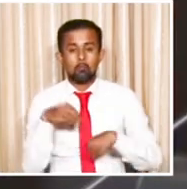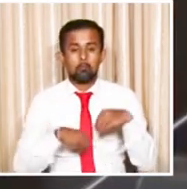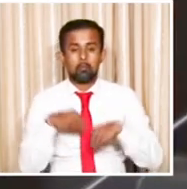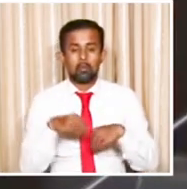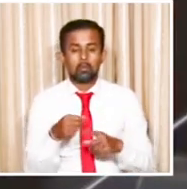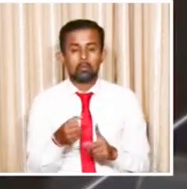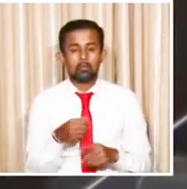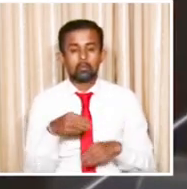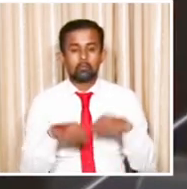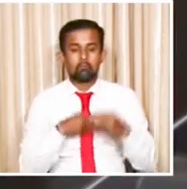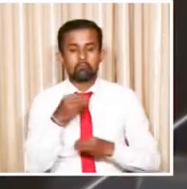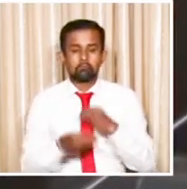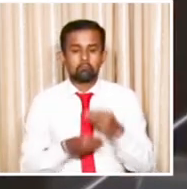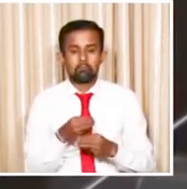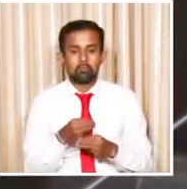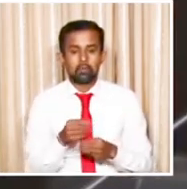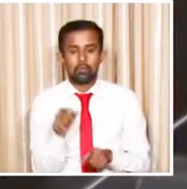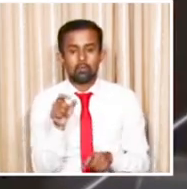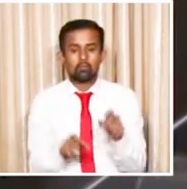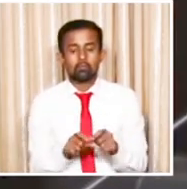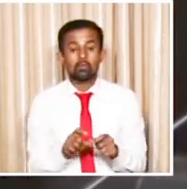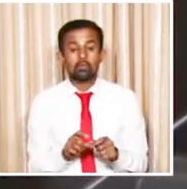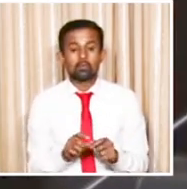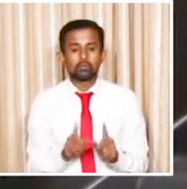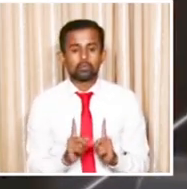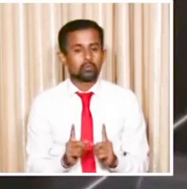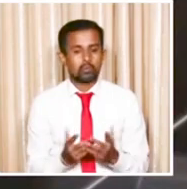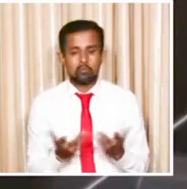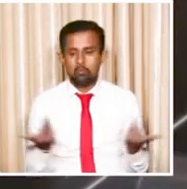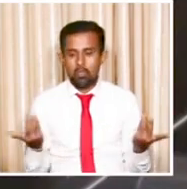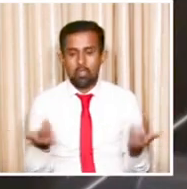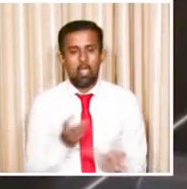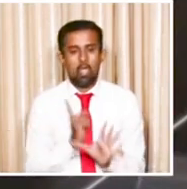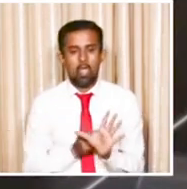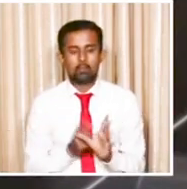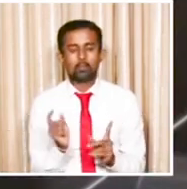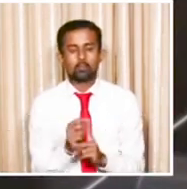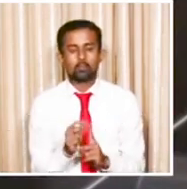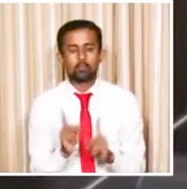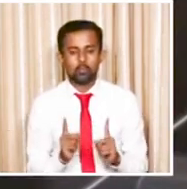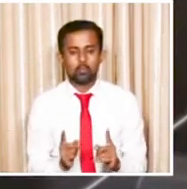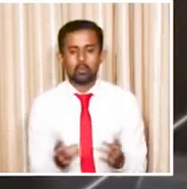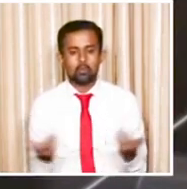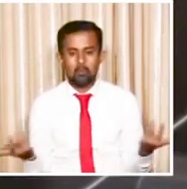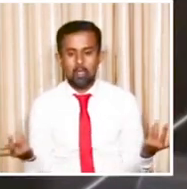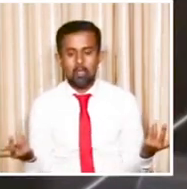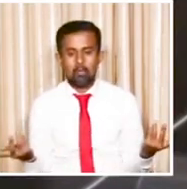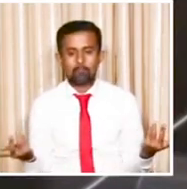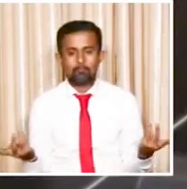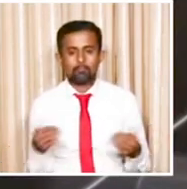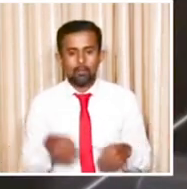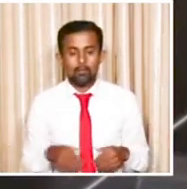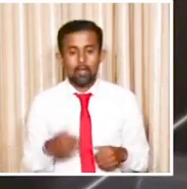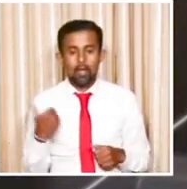විදියට තියාගෙන එහෙම නැත්නම් ඒකෙන් මිනිස්සු බැඳගෙන තියාගන්න දෙයක් කරන්න බෑ. හැමදාම මිනිස්සු දුප්පත්කමේ තියාගෙන ඉන්න බෑ. එහෙමනම් අද